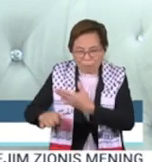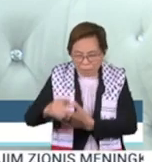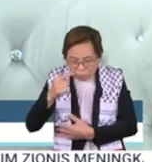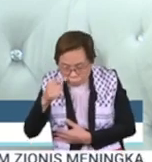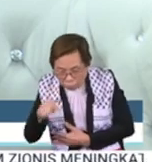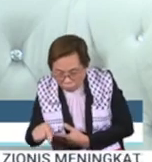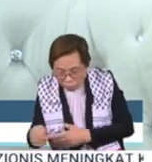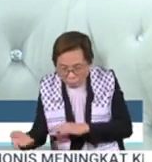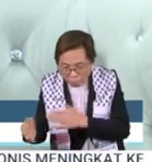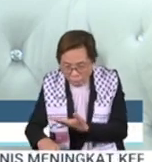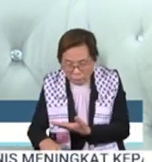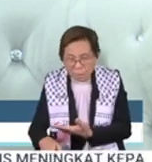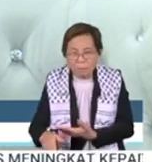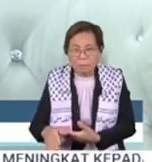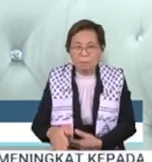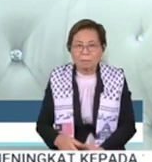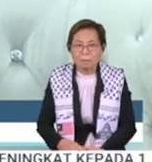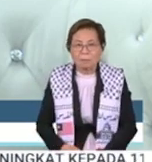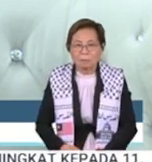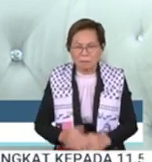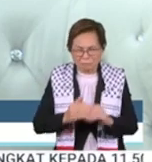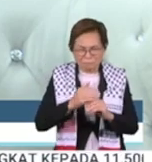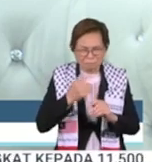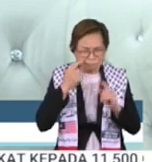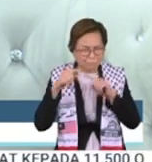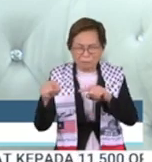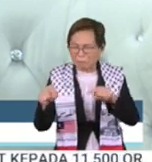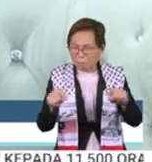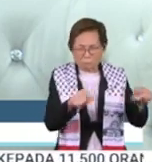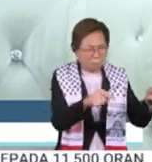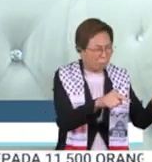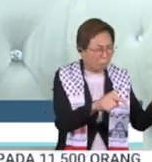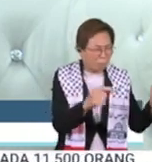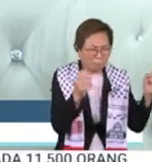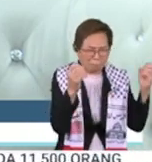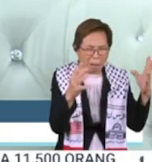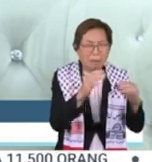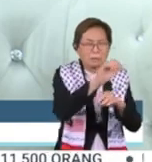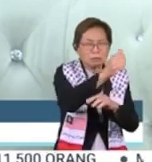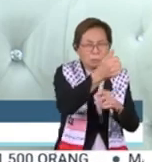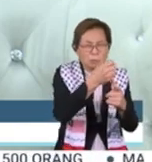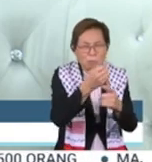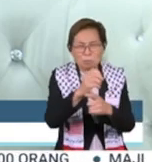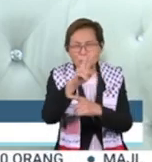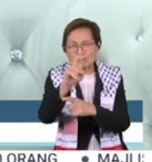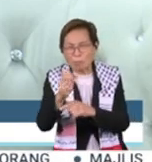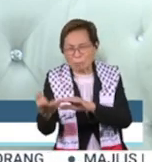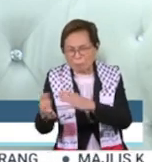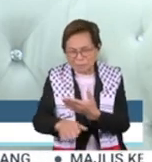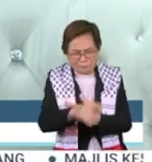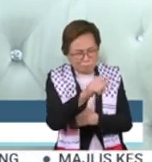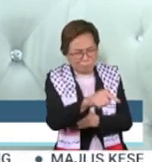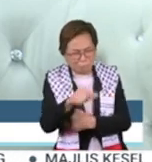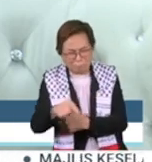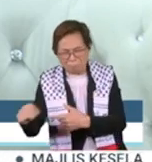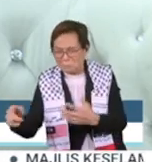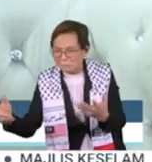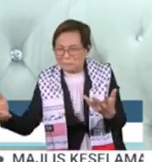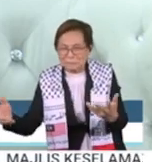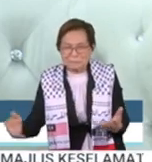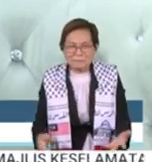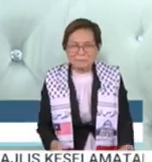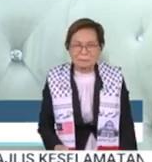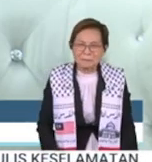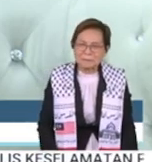tu. Depan saya lebih daripada 10-20 mayat yang syahid. But subhanallah, tak ada